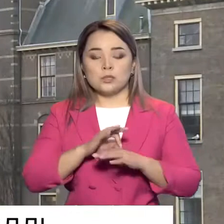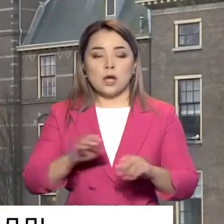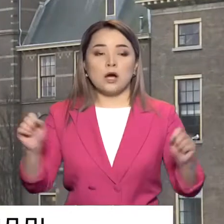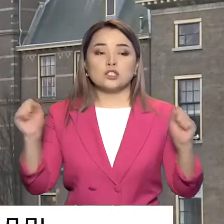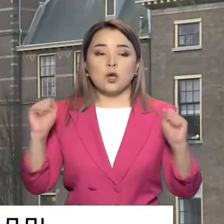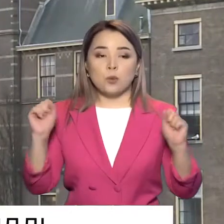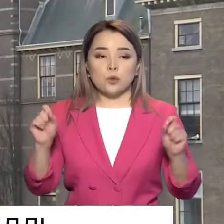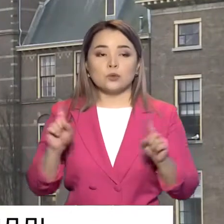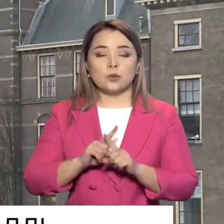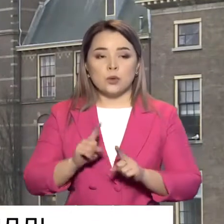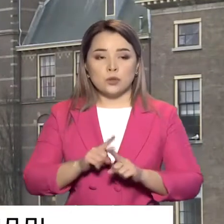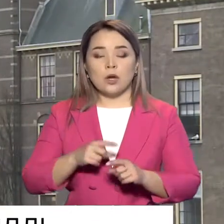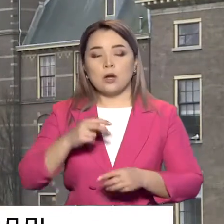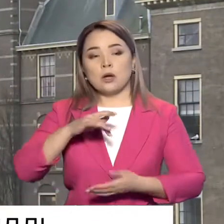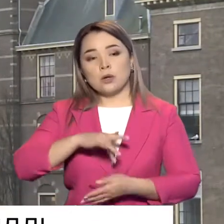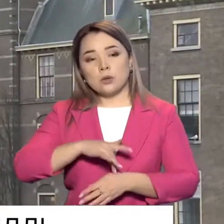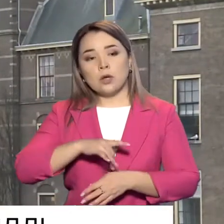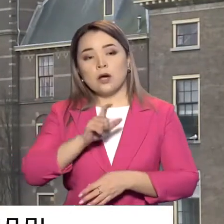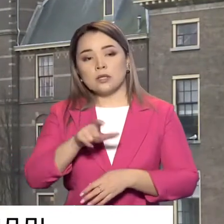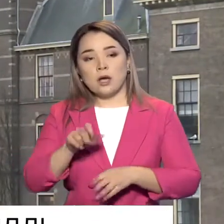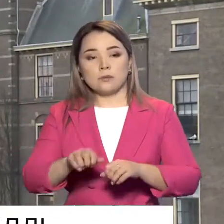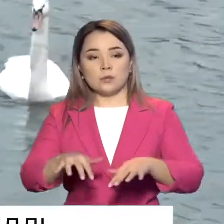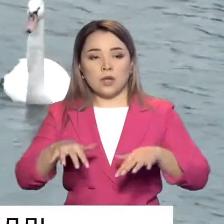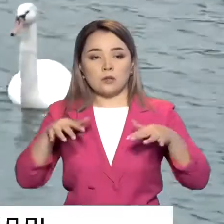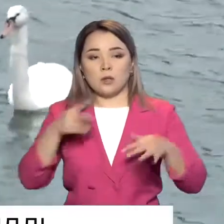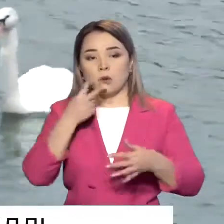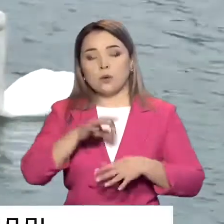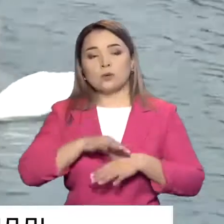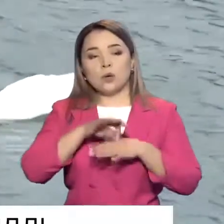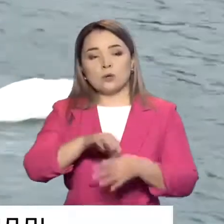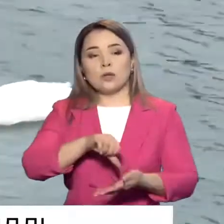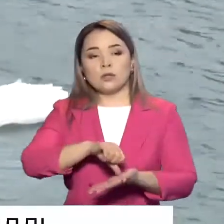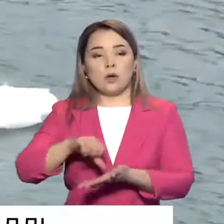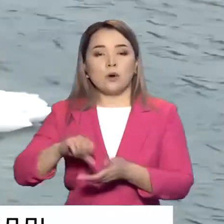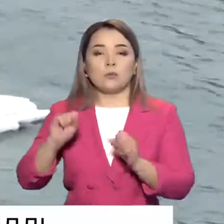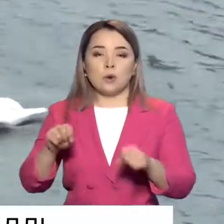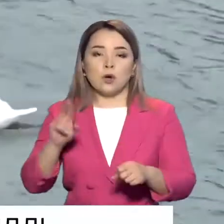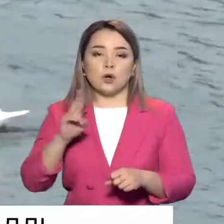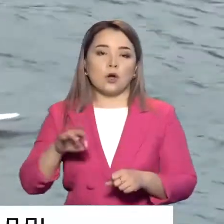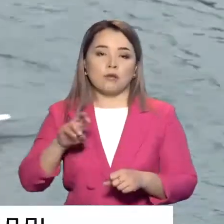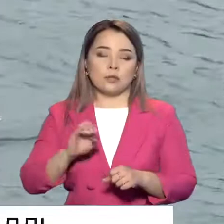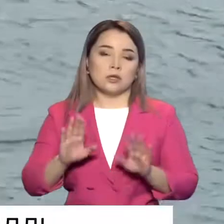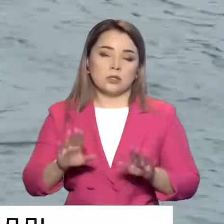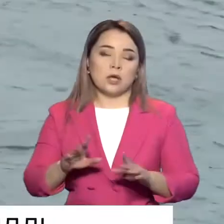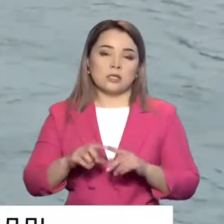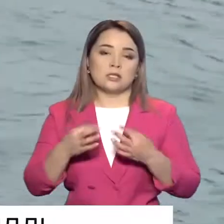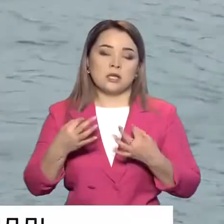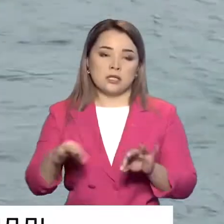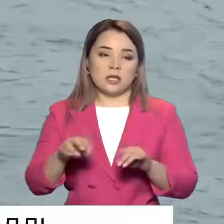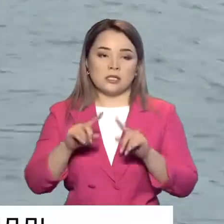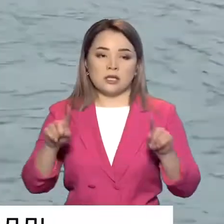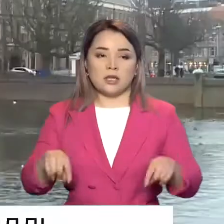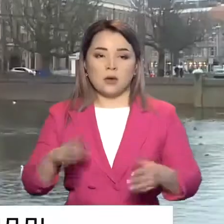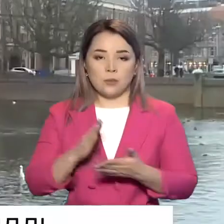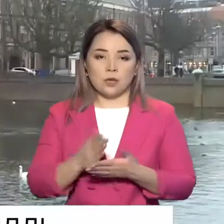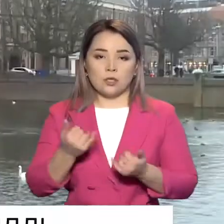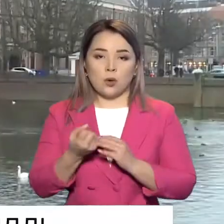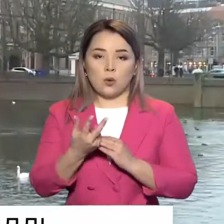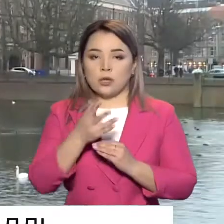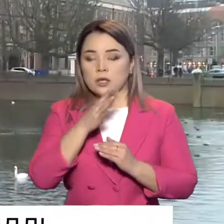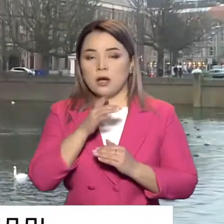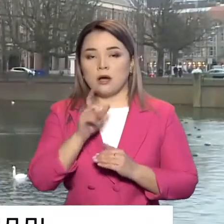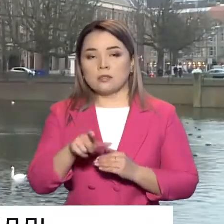көрілменің қатсыумен өтет. Тұрғындар тамақтаны орындарына мәдени ошақтарға көвит сертификатпен ғана кіргізлет. 13 жастан асқан